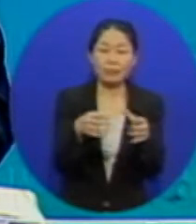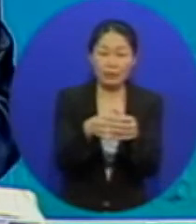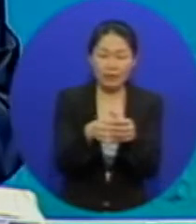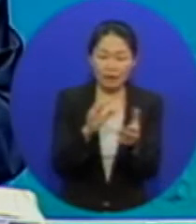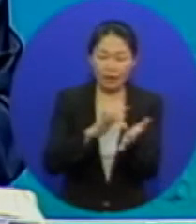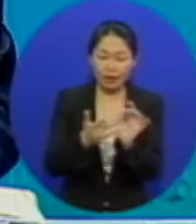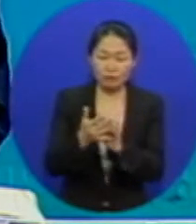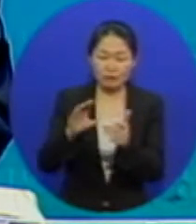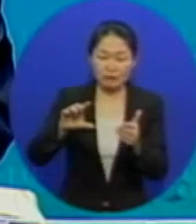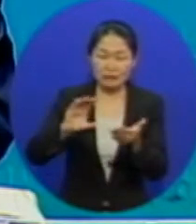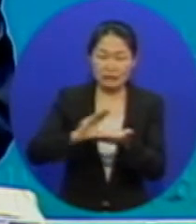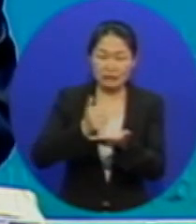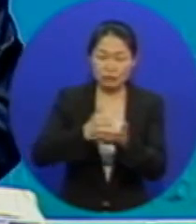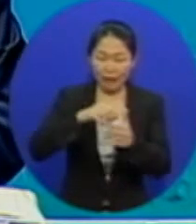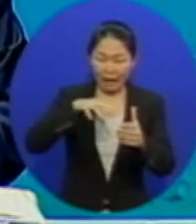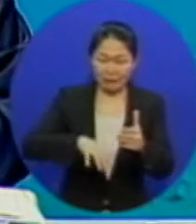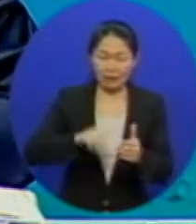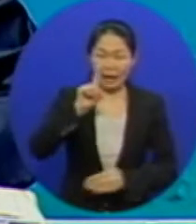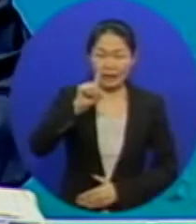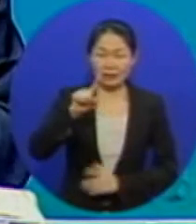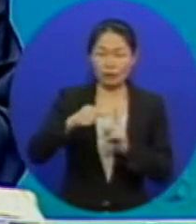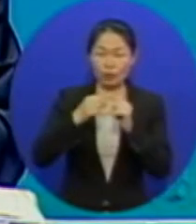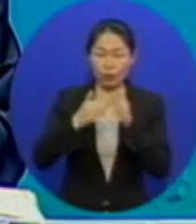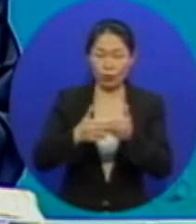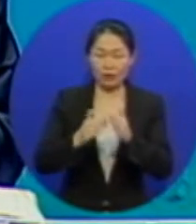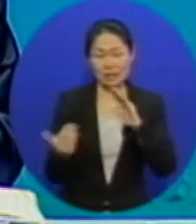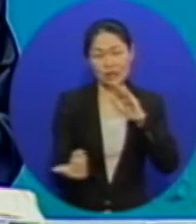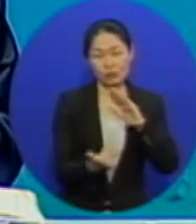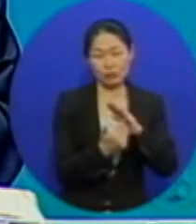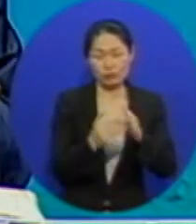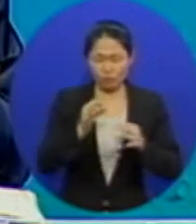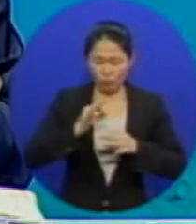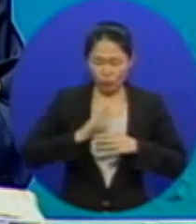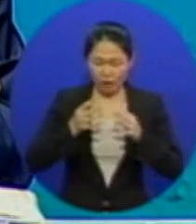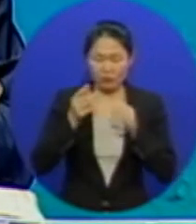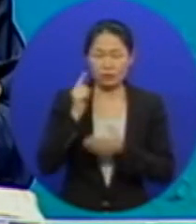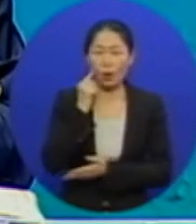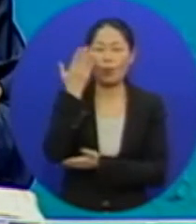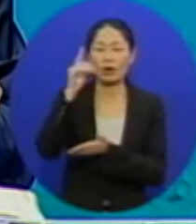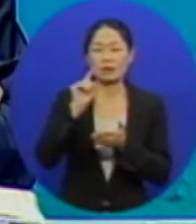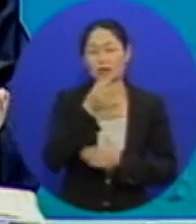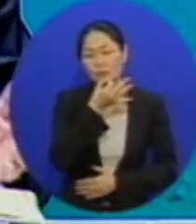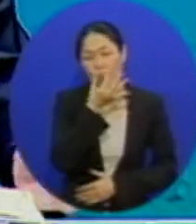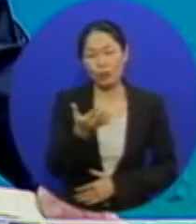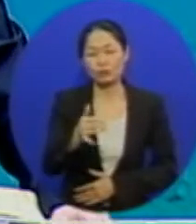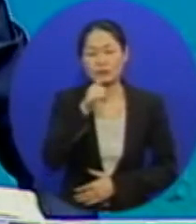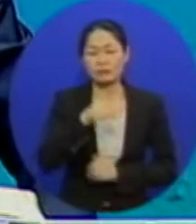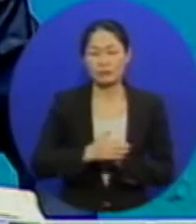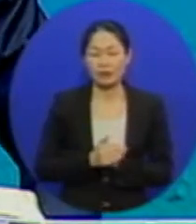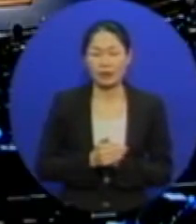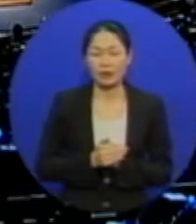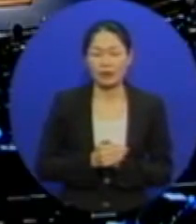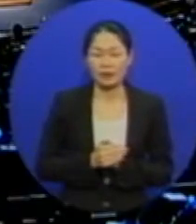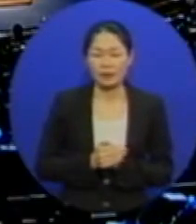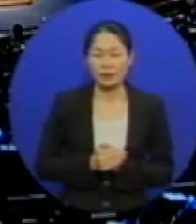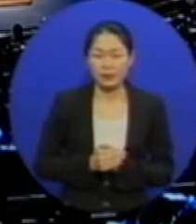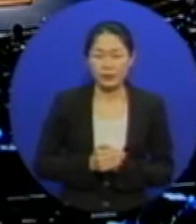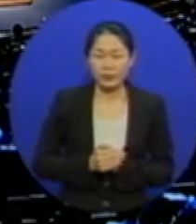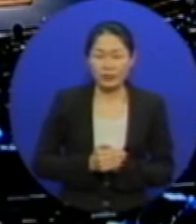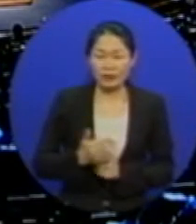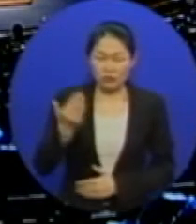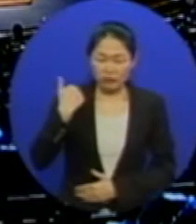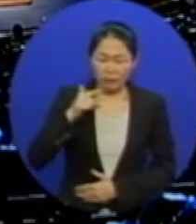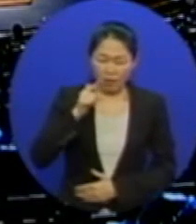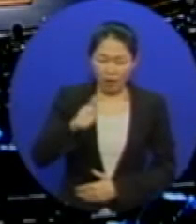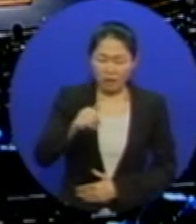안에서 한 교회를 이루는 그런 놀라운 영광을 보여 주고 있어요 13절에 보면 전에 멀리